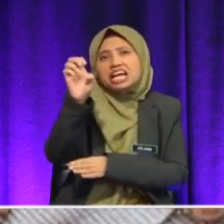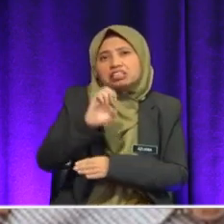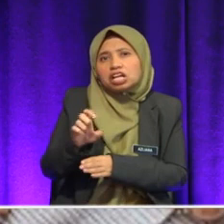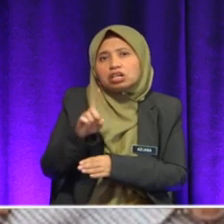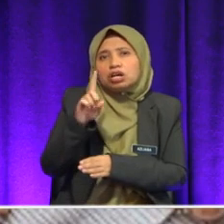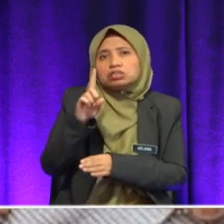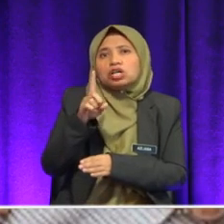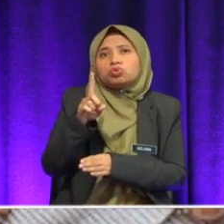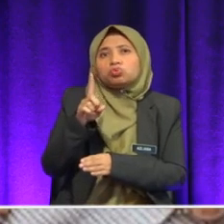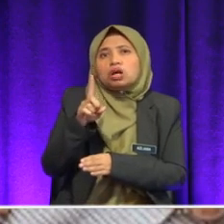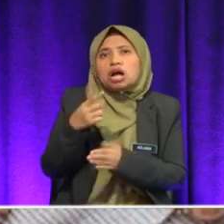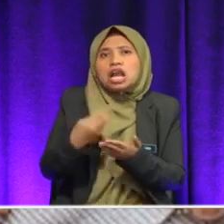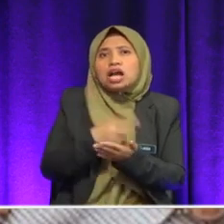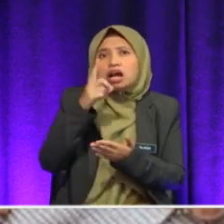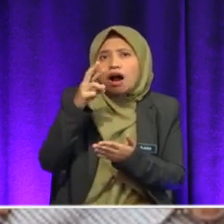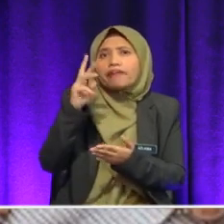helai pakaian dahulu